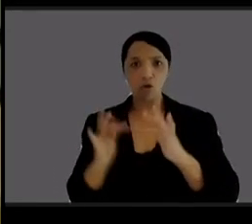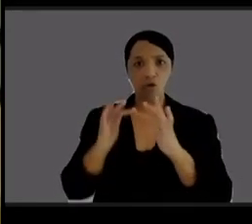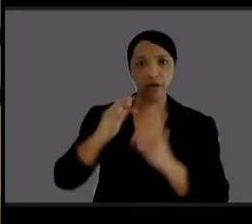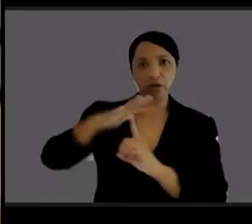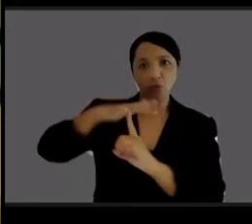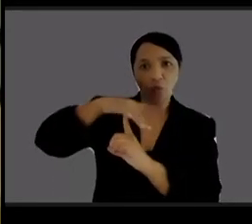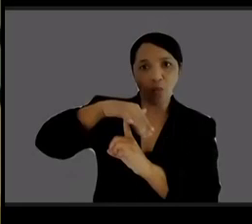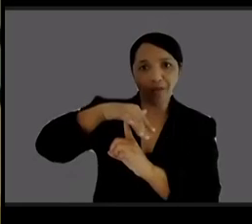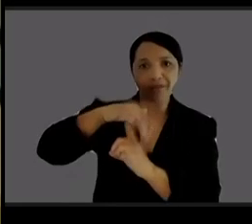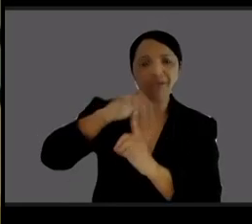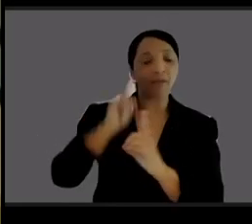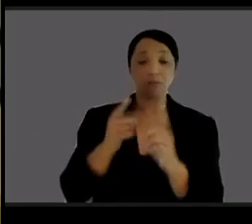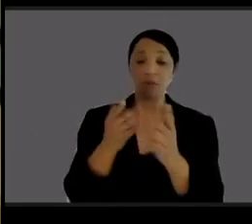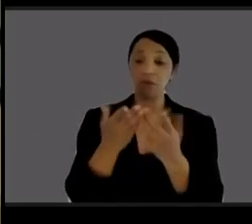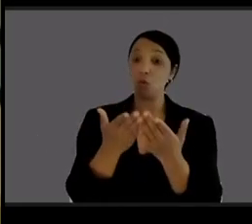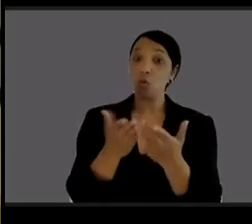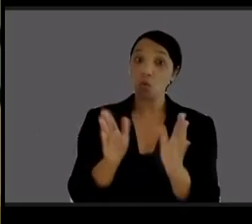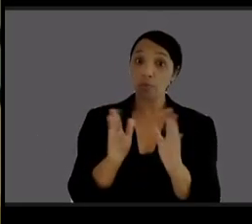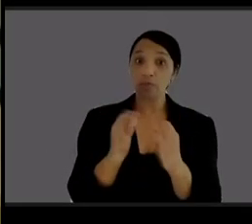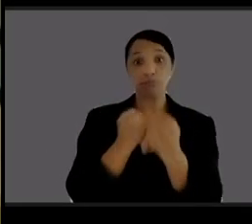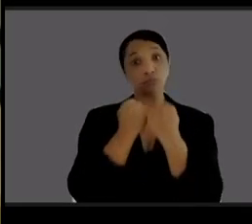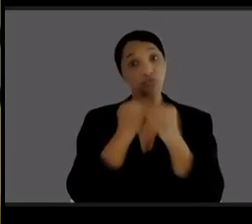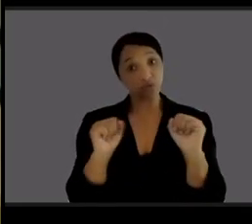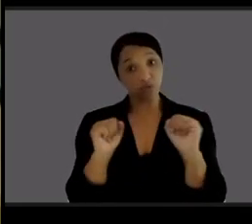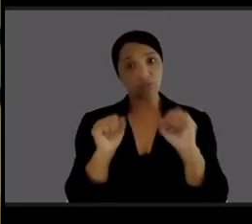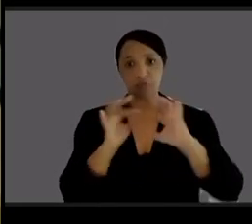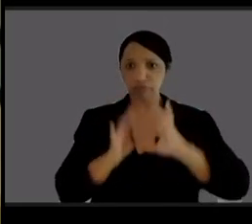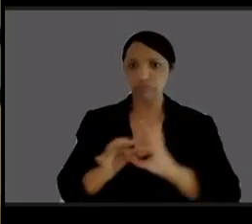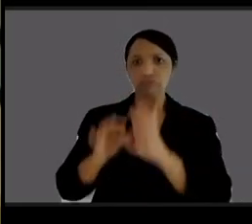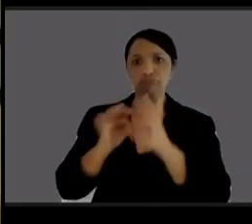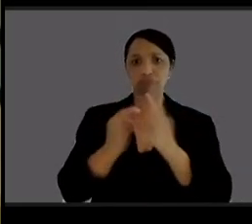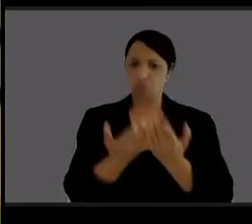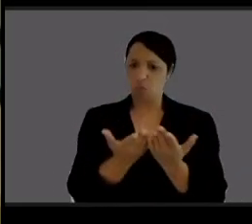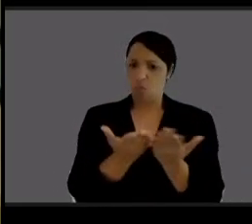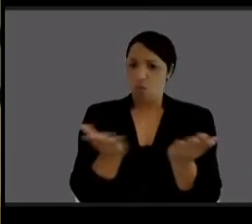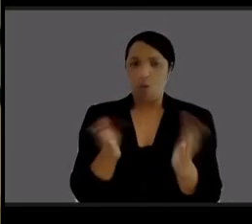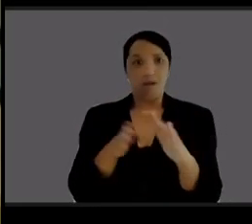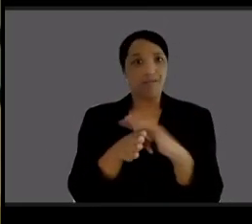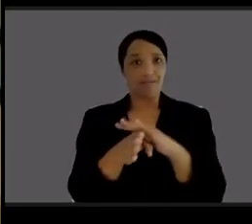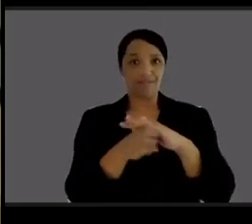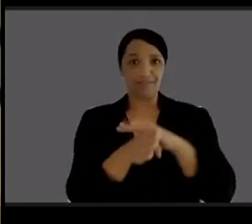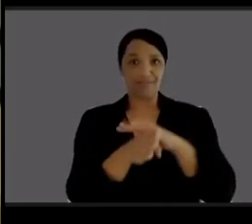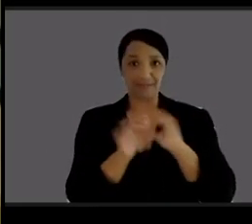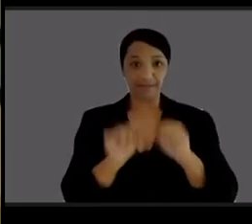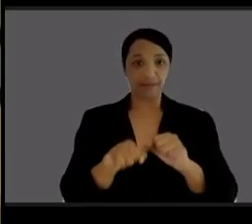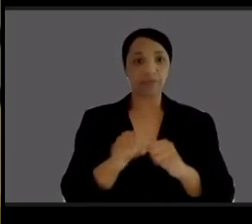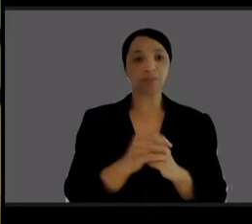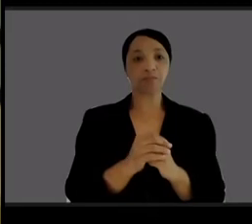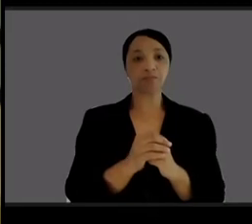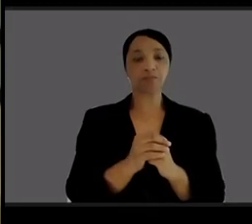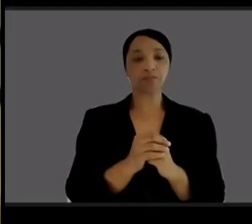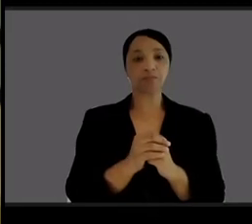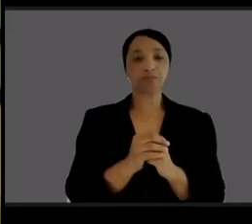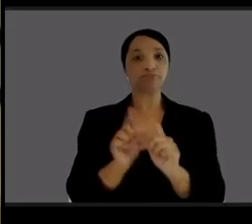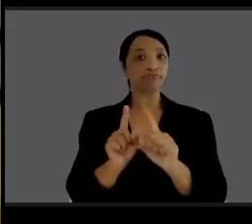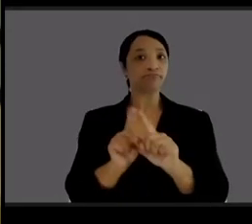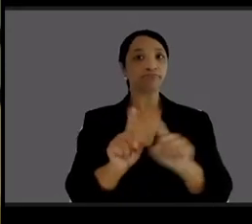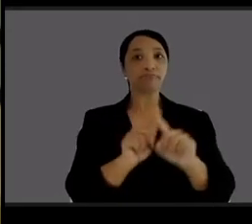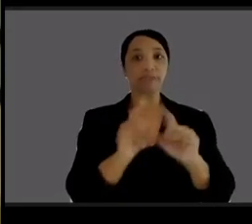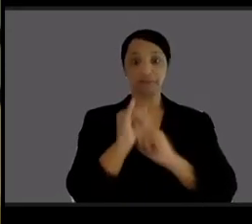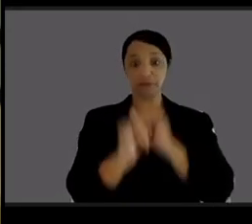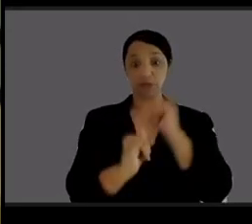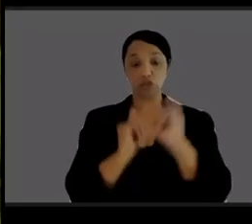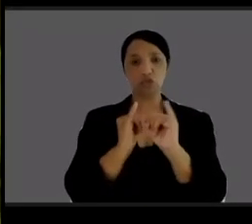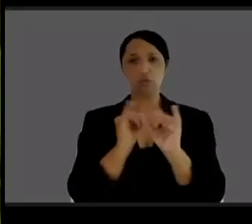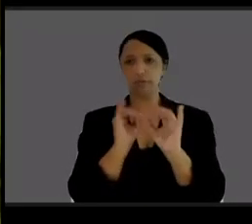y compris l'infrastructure physique qui le sous-tend, reste ouvert, sécurisé et accessible à tous. Cela signifie que les institutions